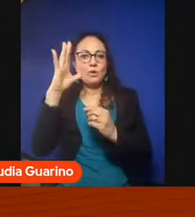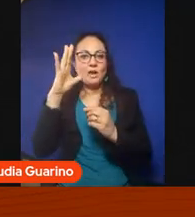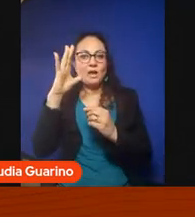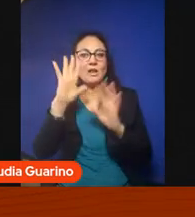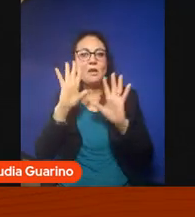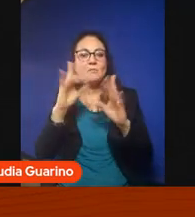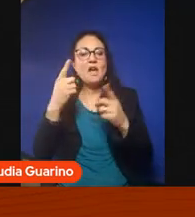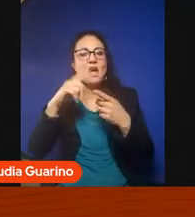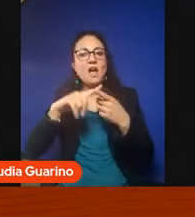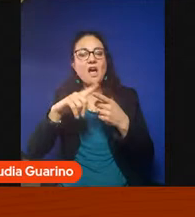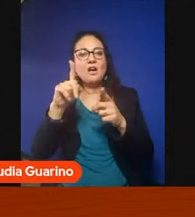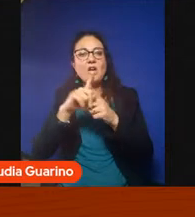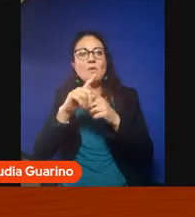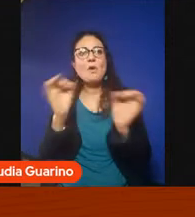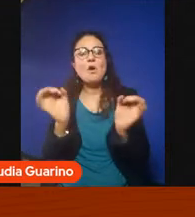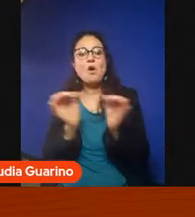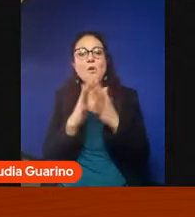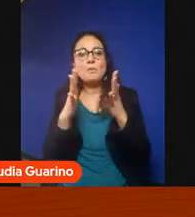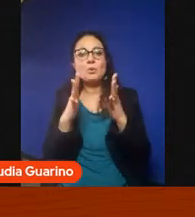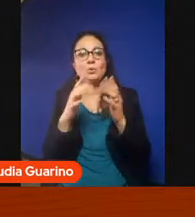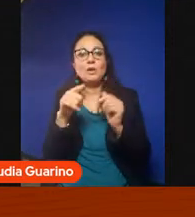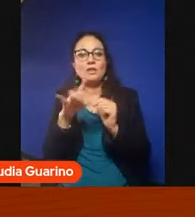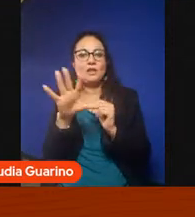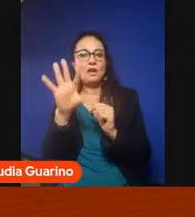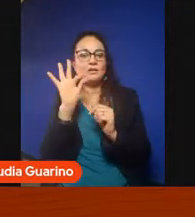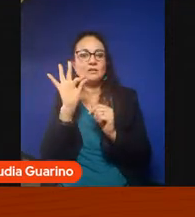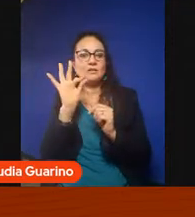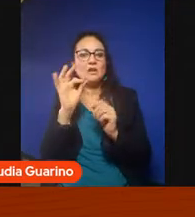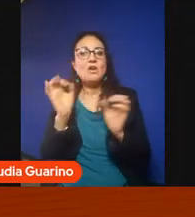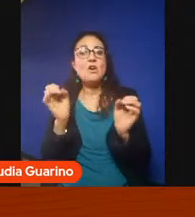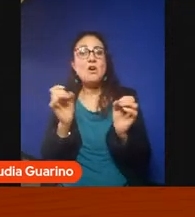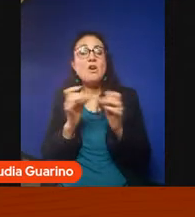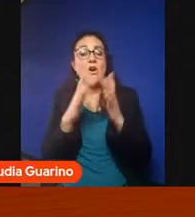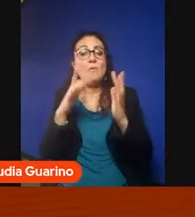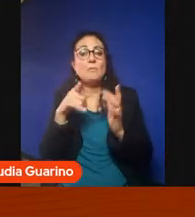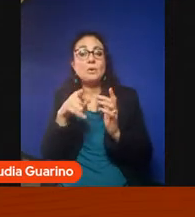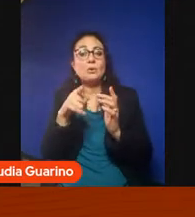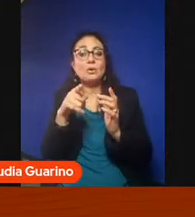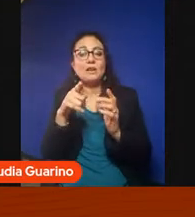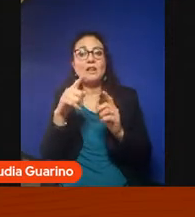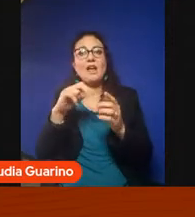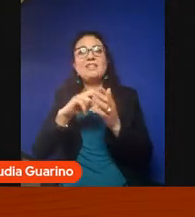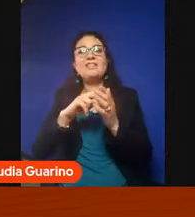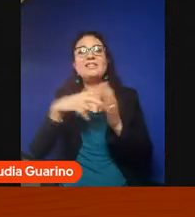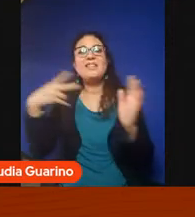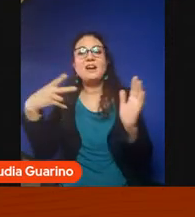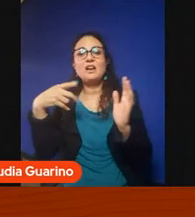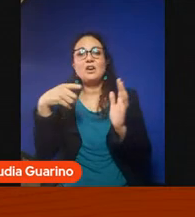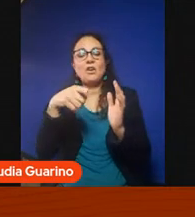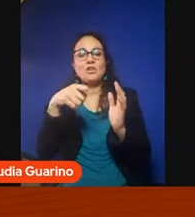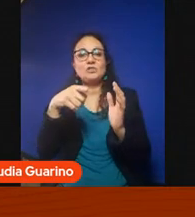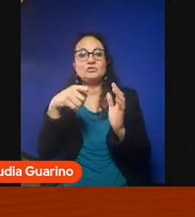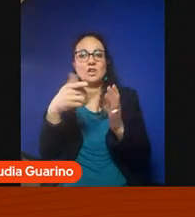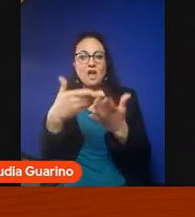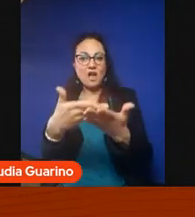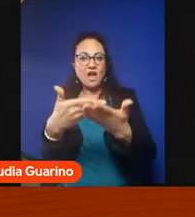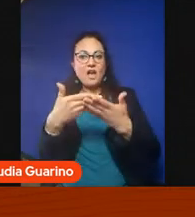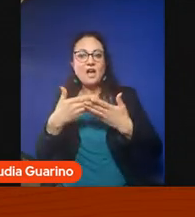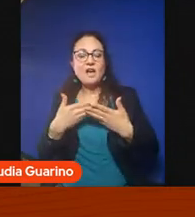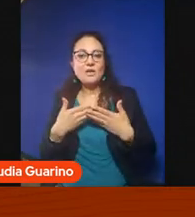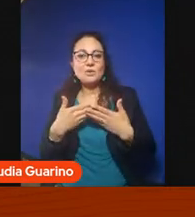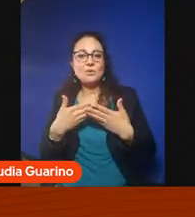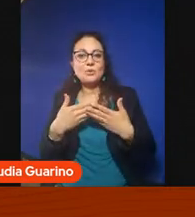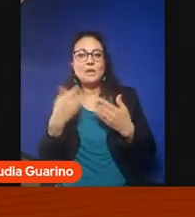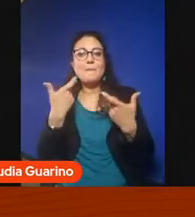anche un'opportunità, come si suol dire, ed è un'opportunità in cui la tecnologia aiuta, perché